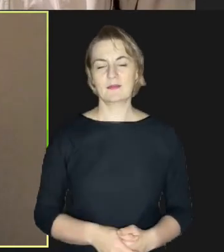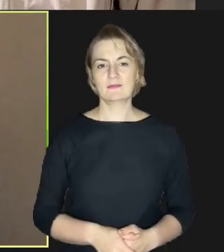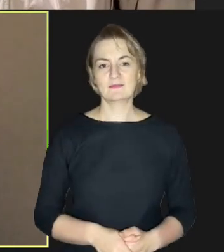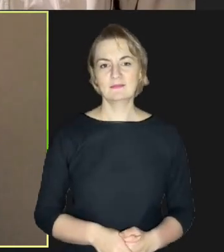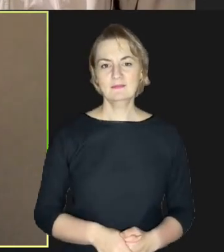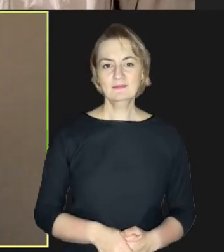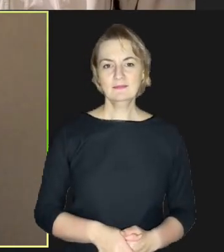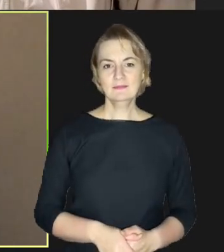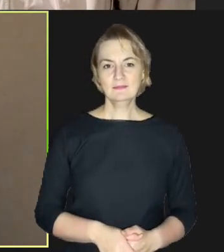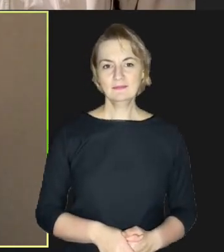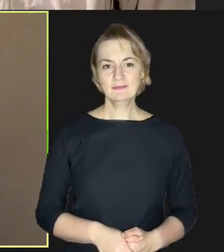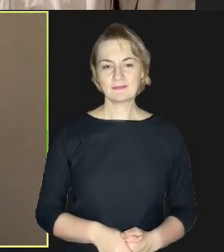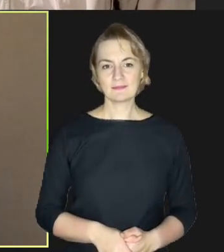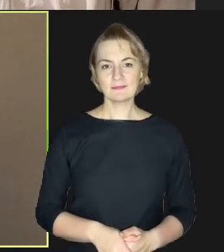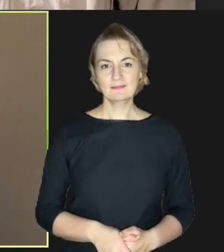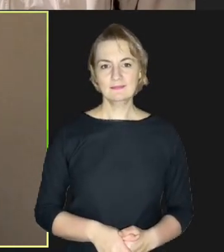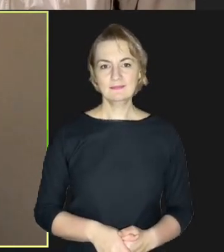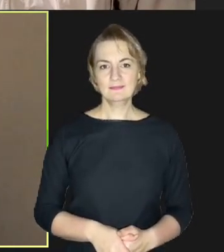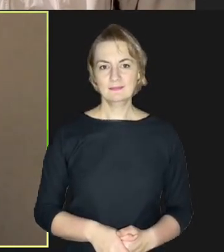no to co?